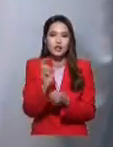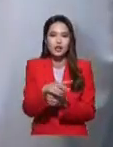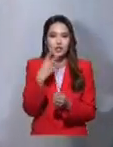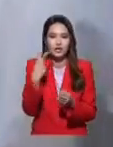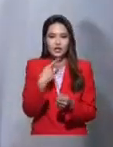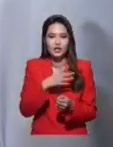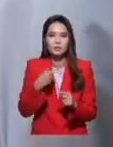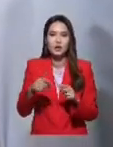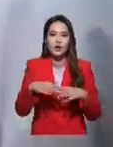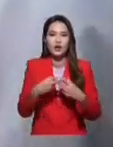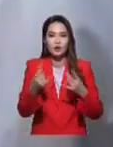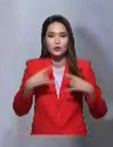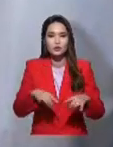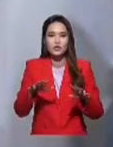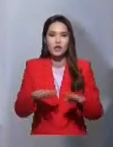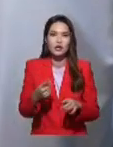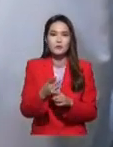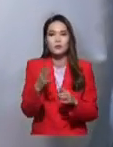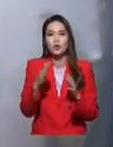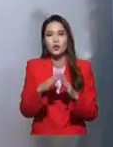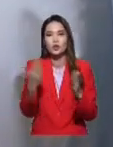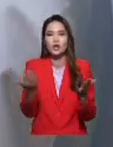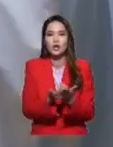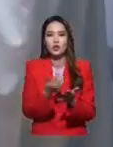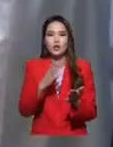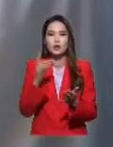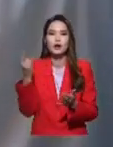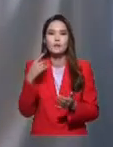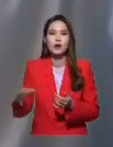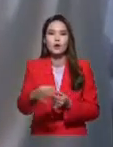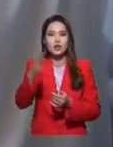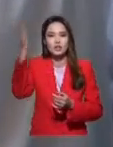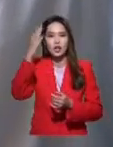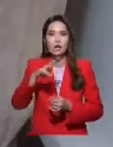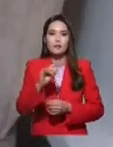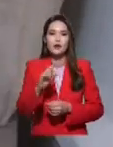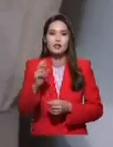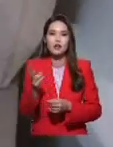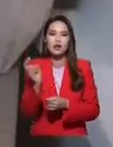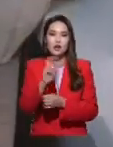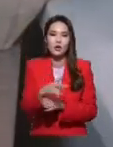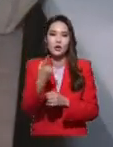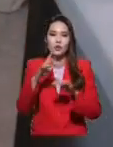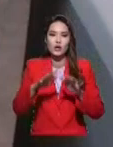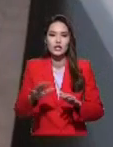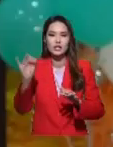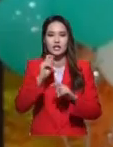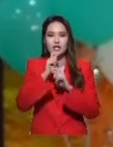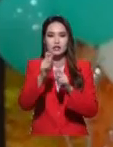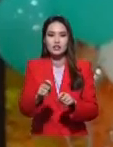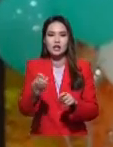Айдардың отбасында дүниеге келген кішкентай Ясинаны құттықтауға барған облыс әкімі Марат Ахметжанов сәбидің есімі тарихта қалатынын